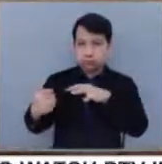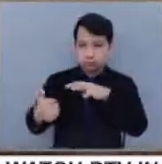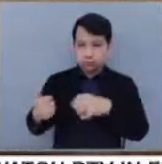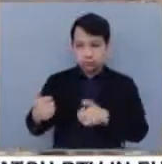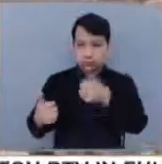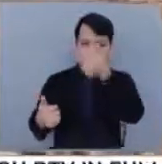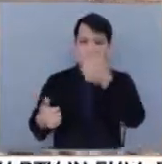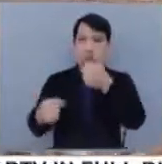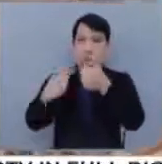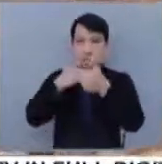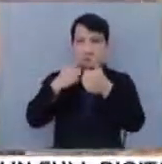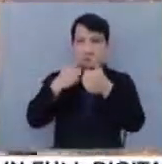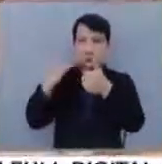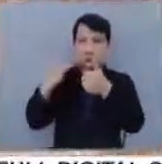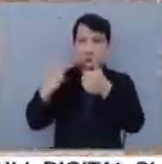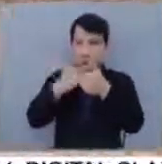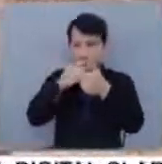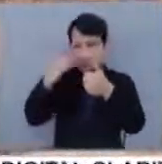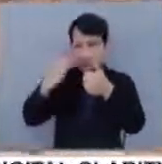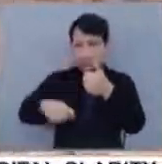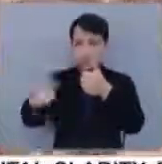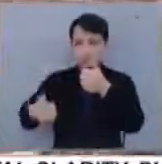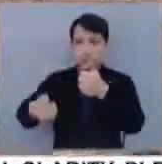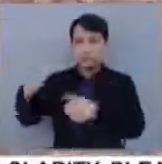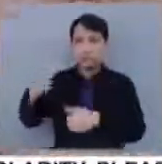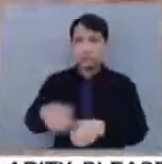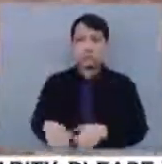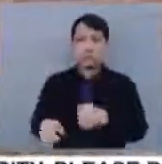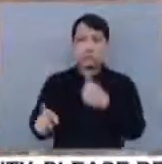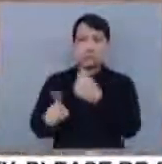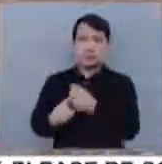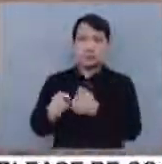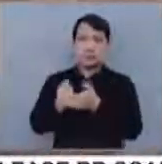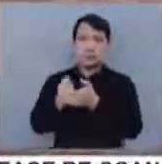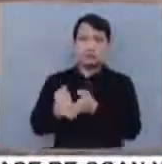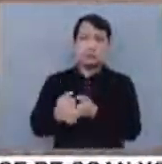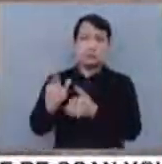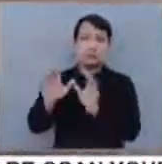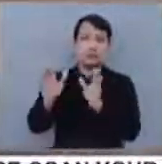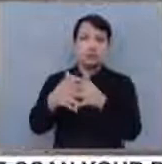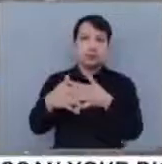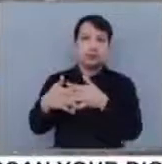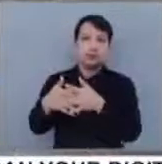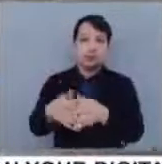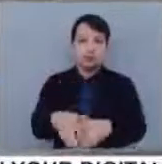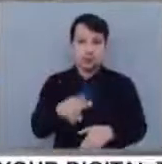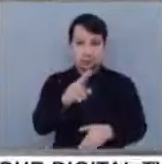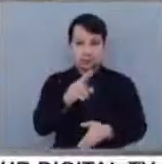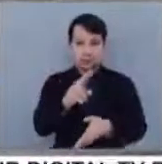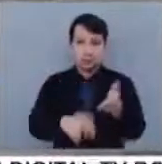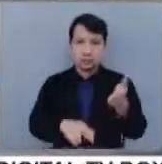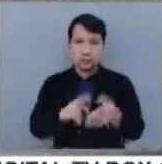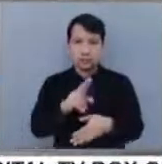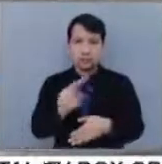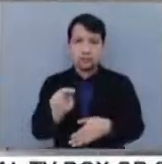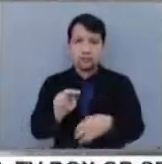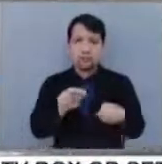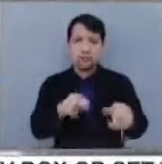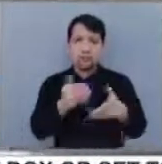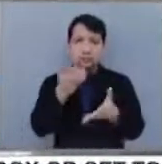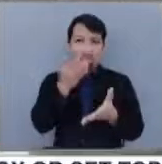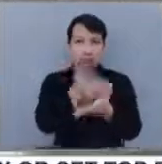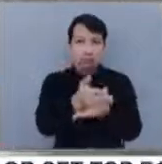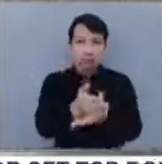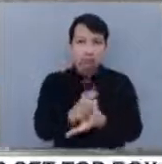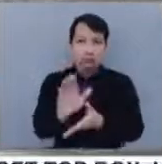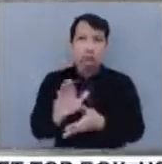Ukraine na itinuro naman ng Amerika. Samantala, plano naman ng United Nations inspectors na magtungo sa